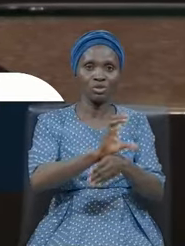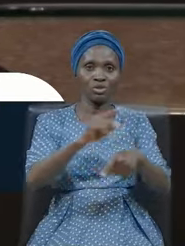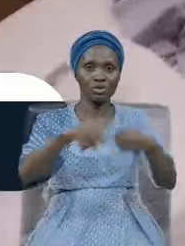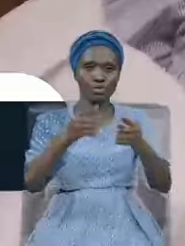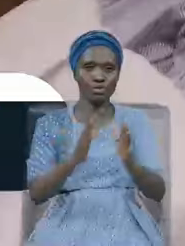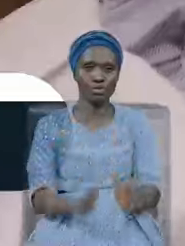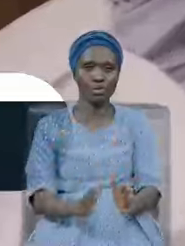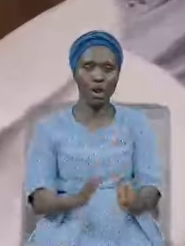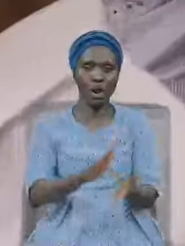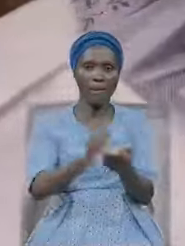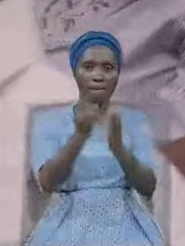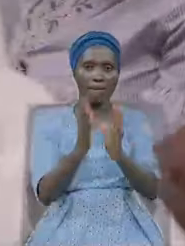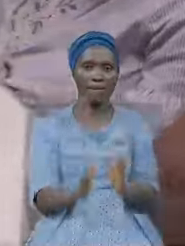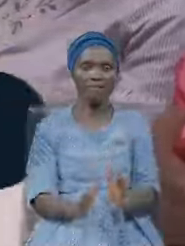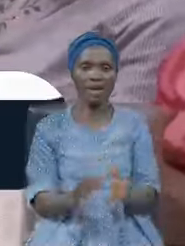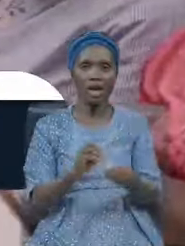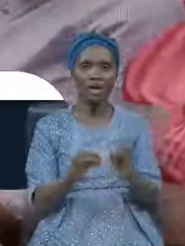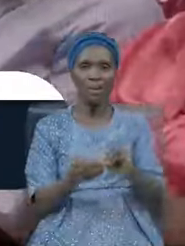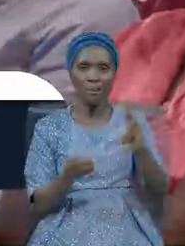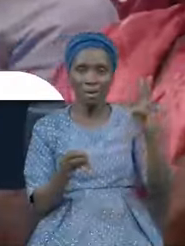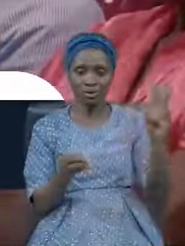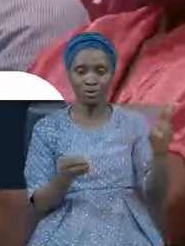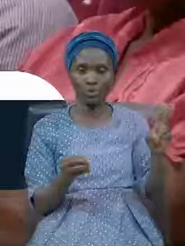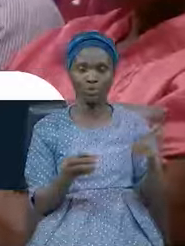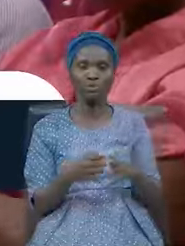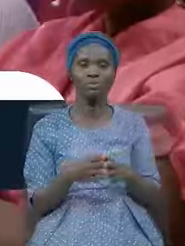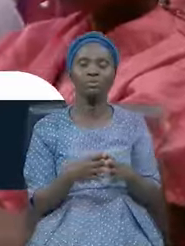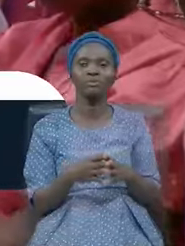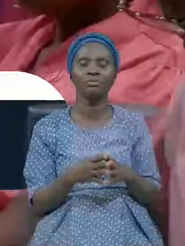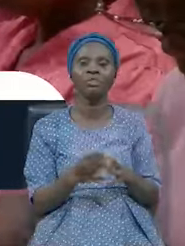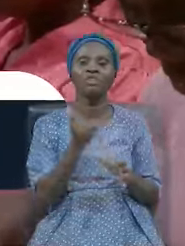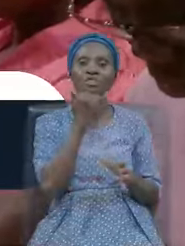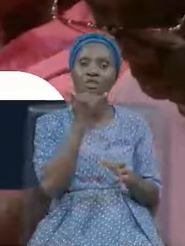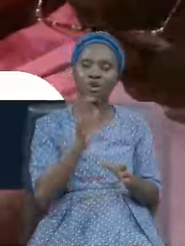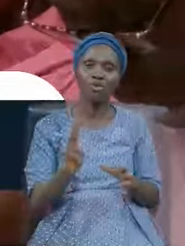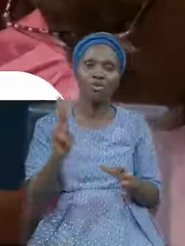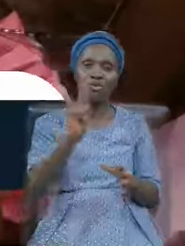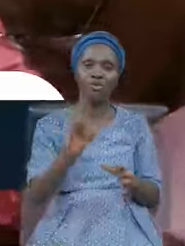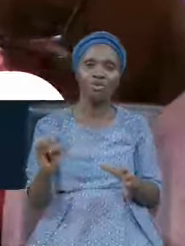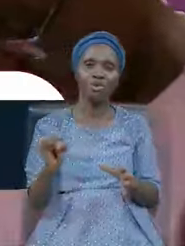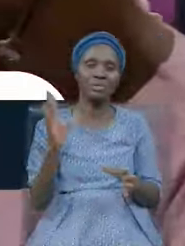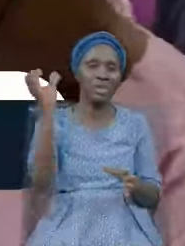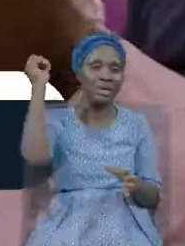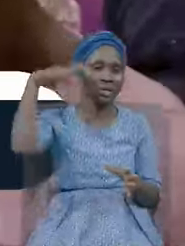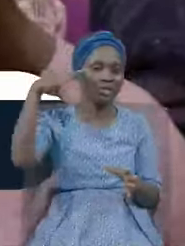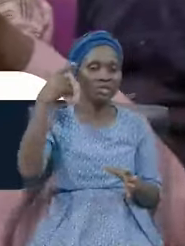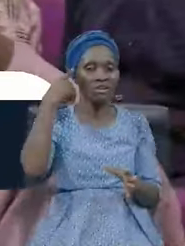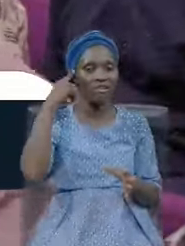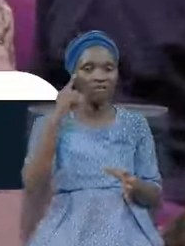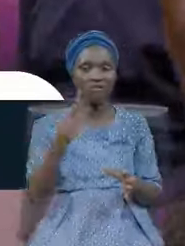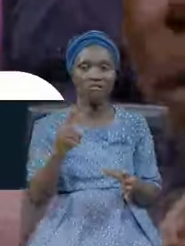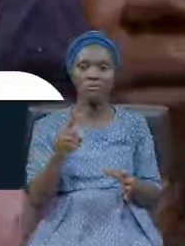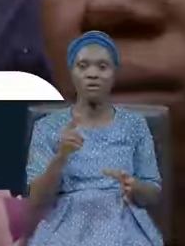nominaux de la grâce abusante par un